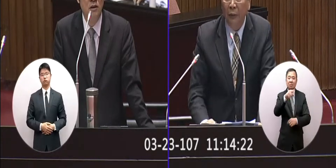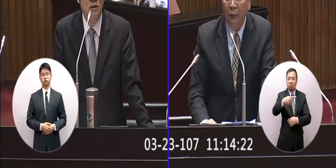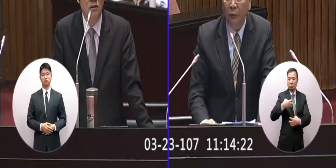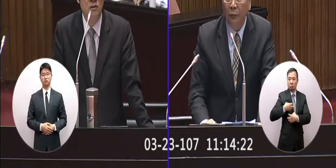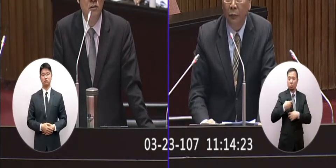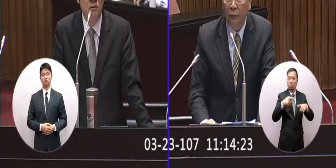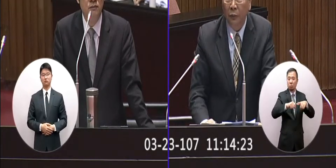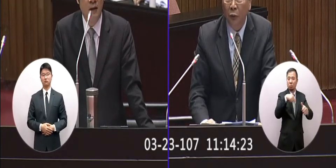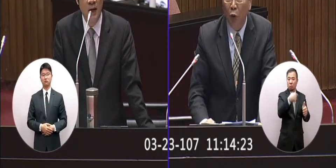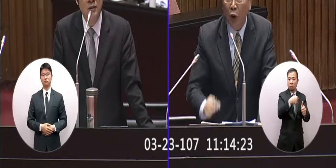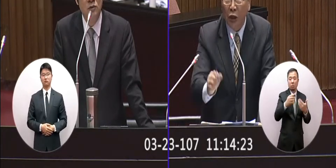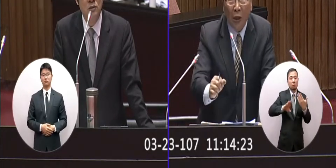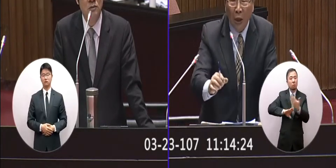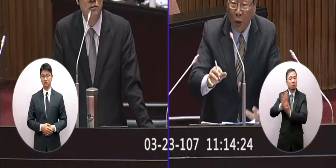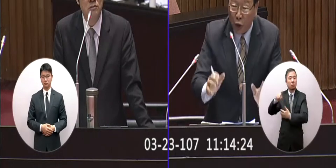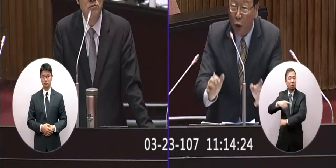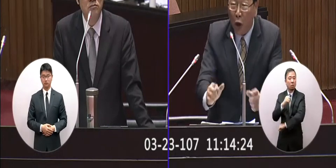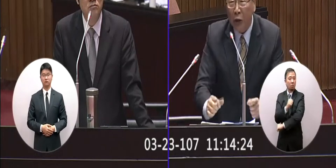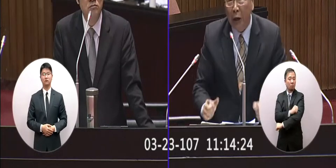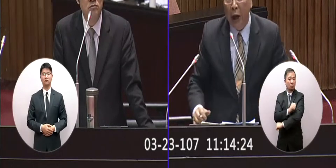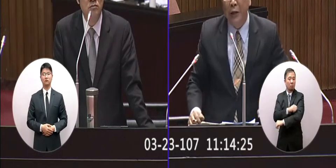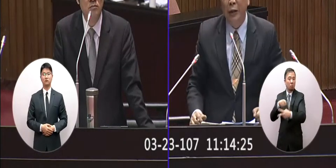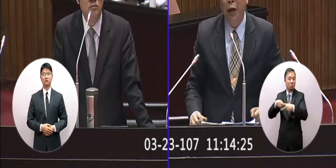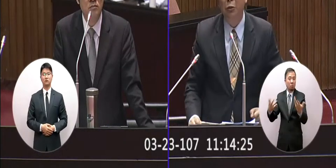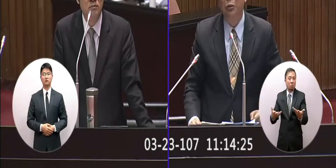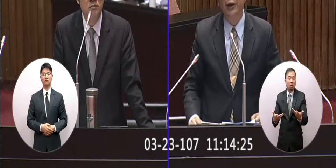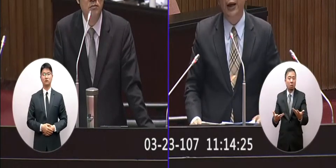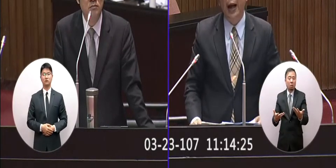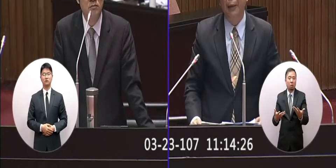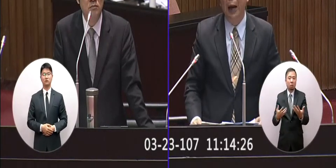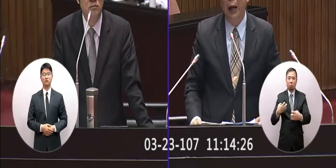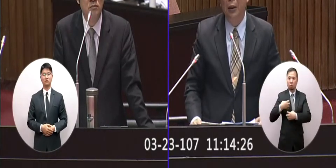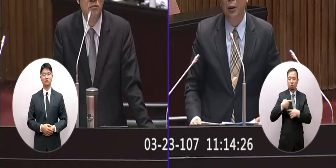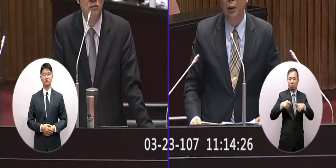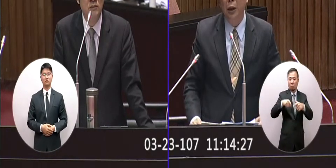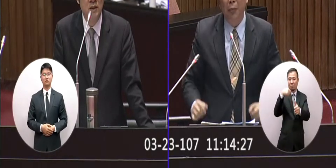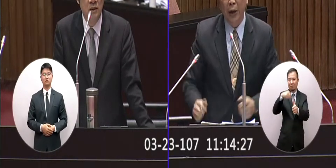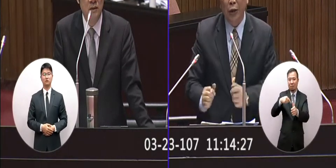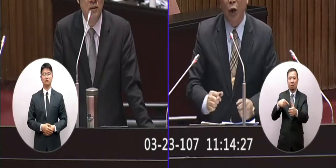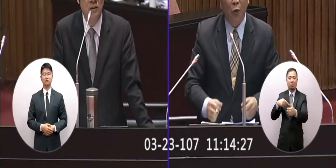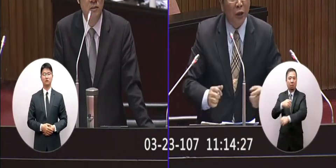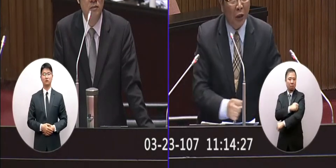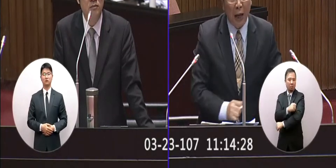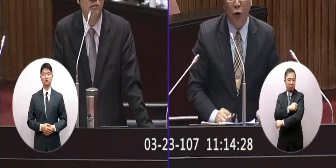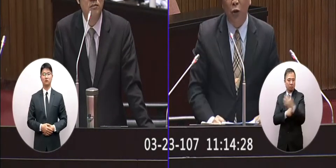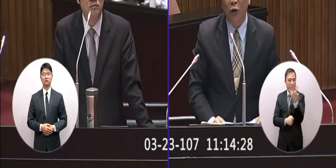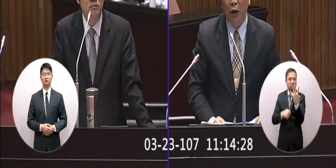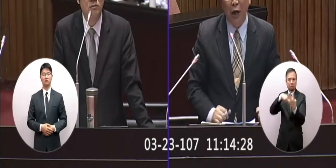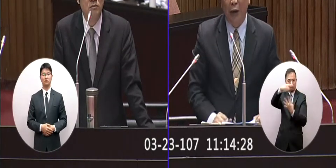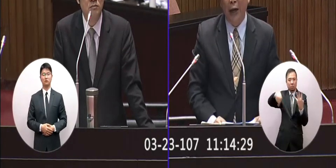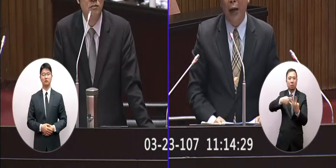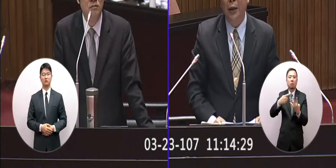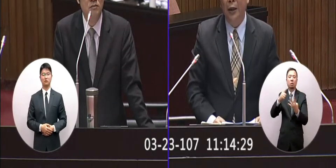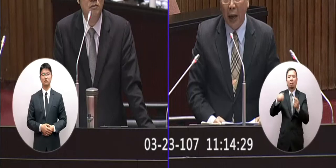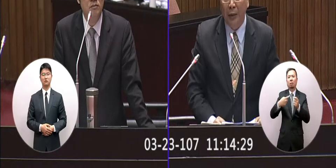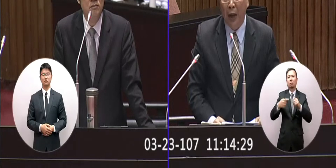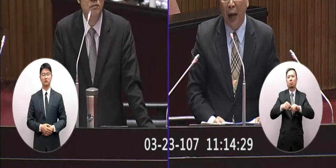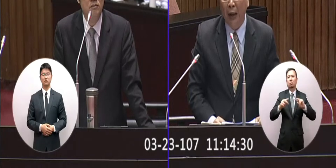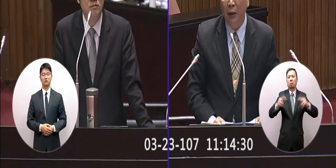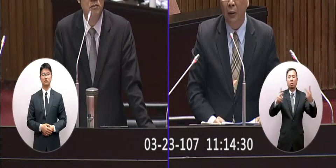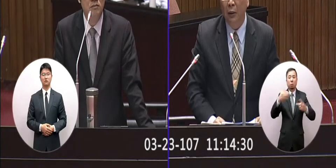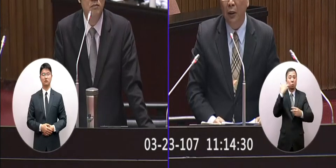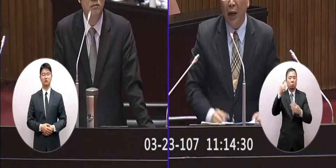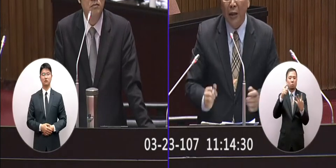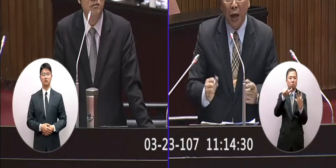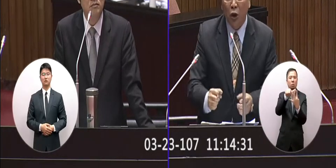他呢？ 法案 我是军工教劳才叫连改嘛，你不能说我只改军工教叫连改，改什么